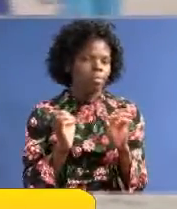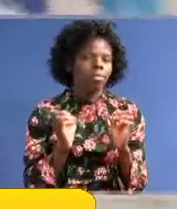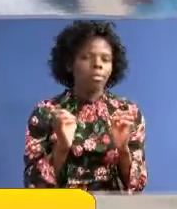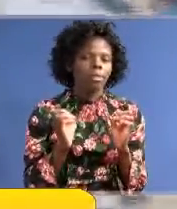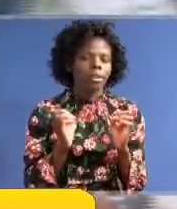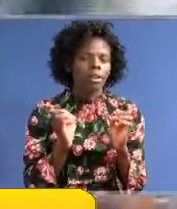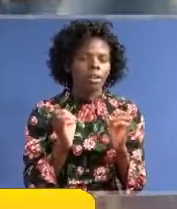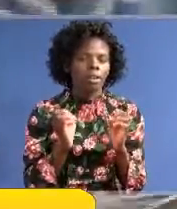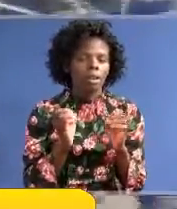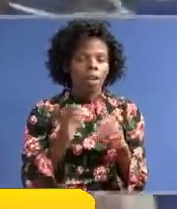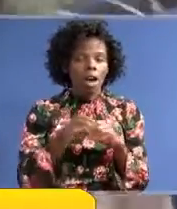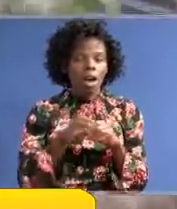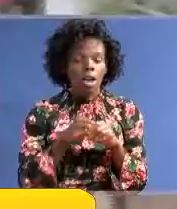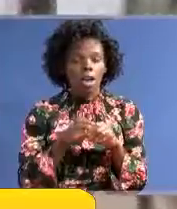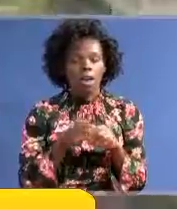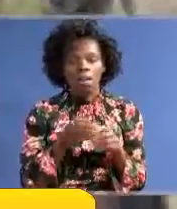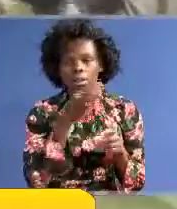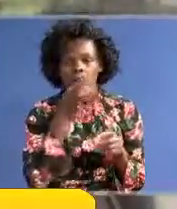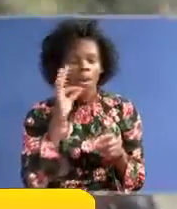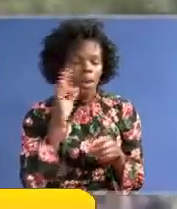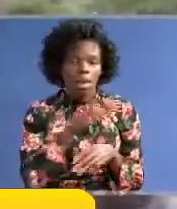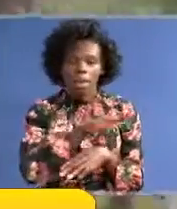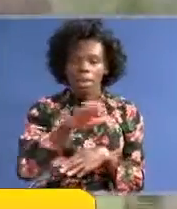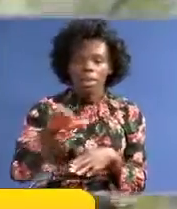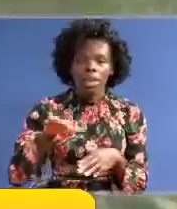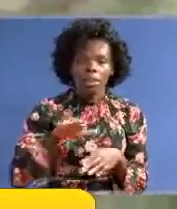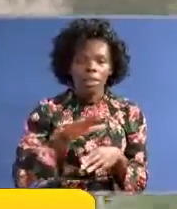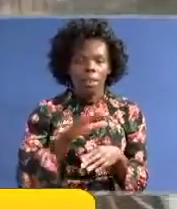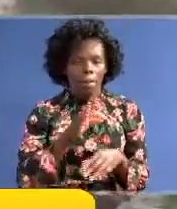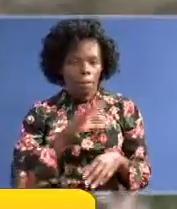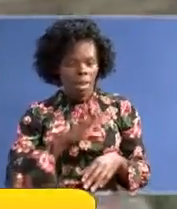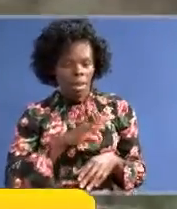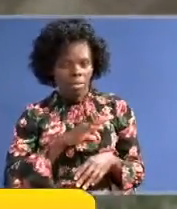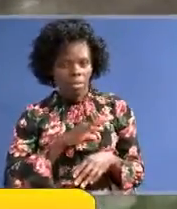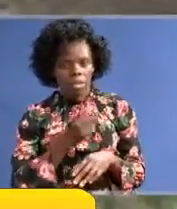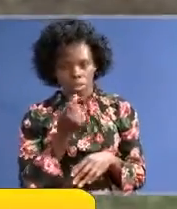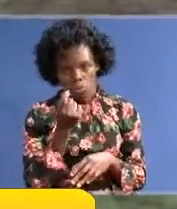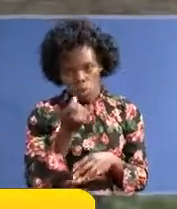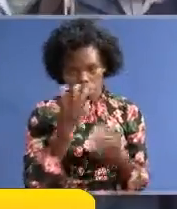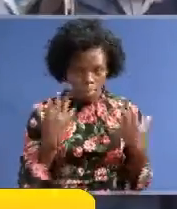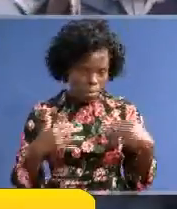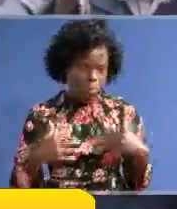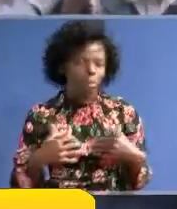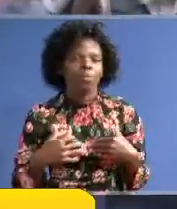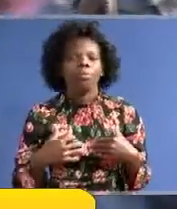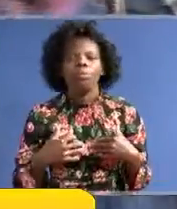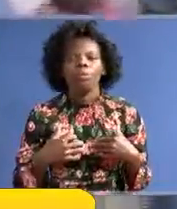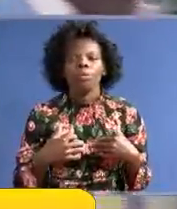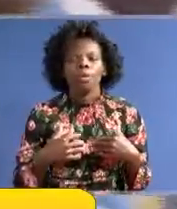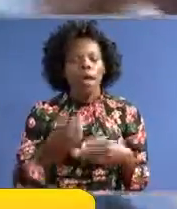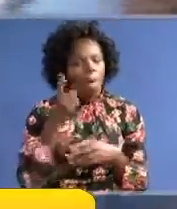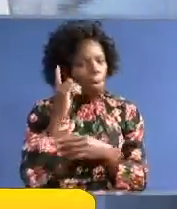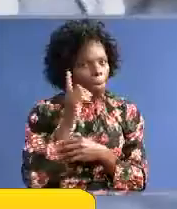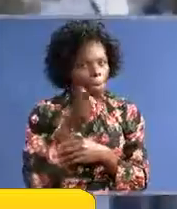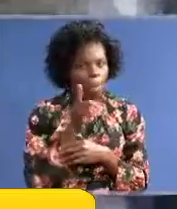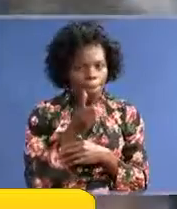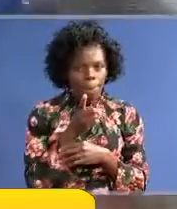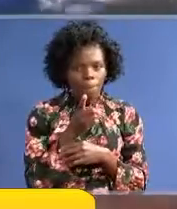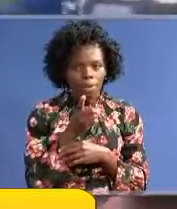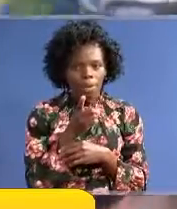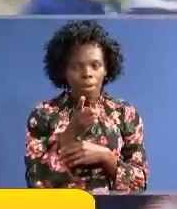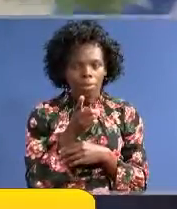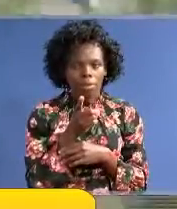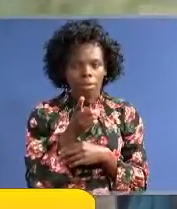katika maeneo yanayokumbwa na ukame, lakini umekuwa ukiwanufaisha watu mashuhuri. Amemunyoshea kidole cha